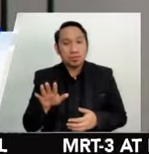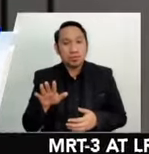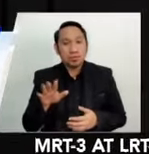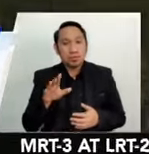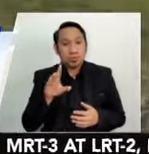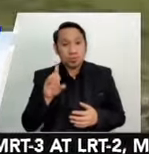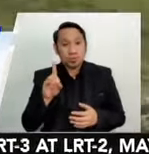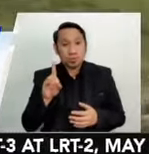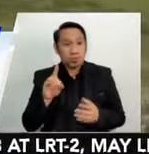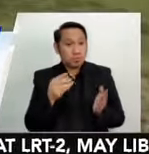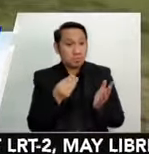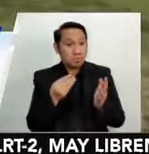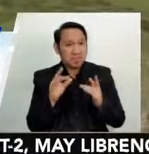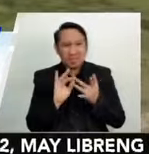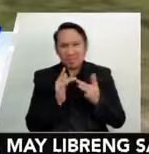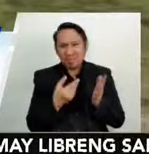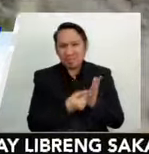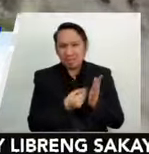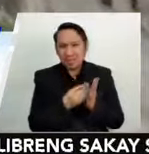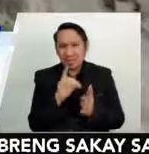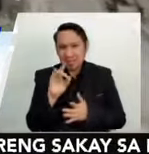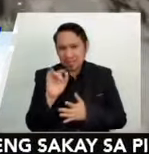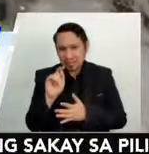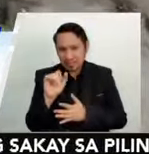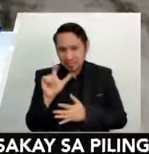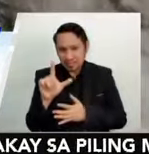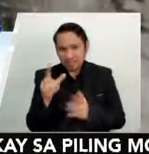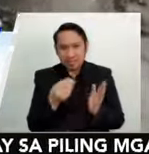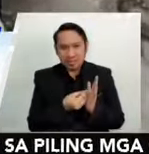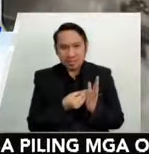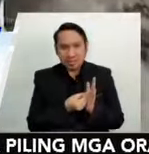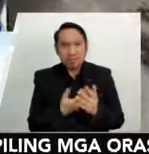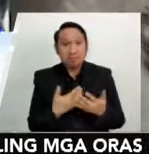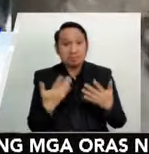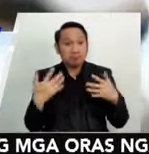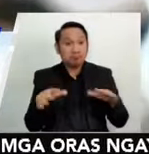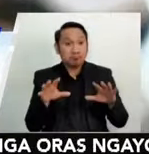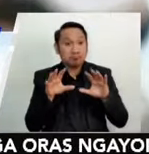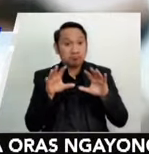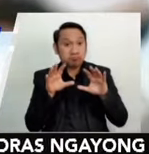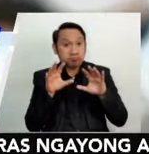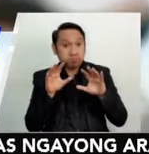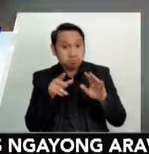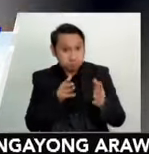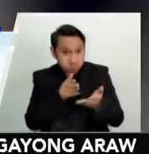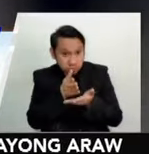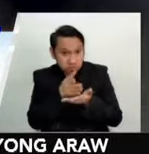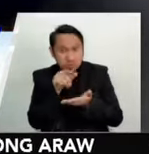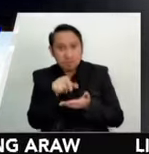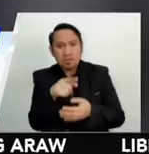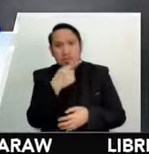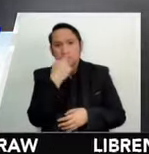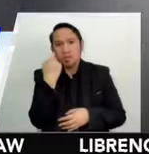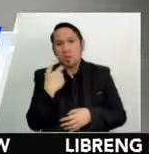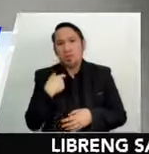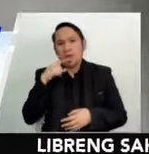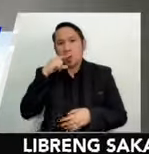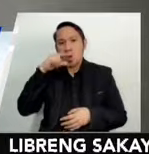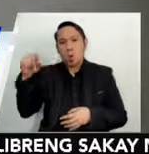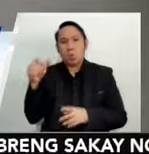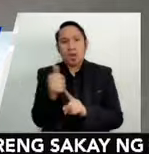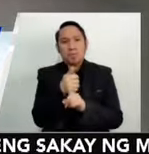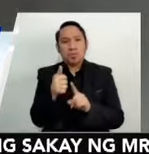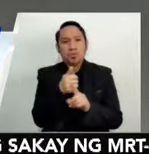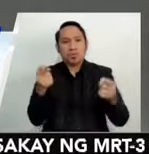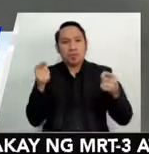currency. Niraid ang compound matapos sa mga sumbong ng illegal detention at pananakit sa mga empleyado ng Pogo. Nadiskubre